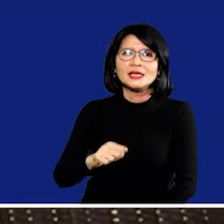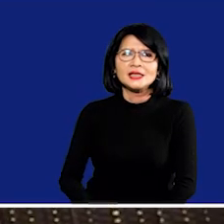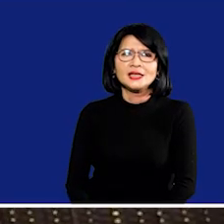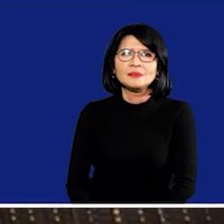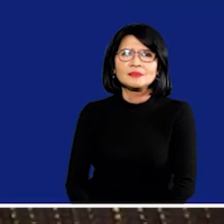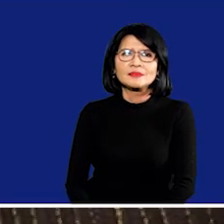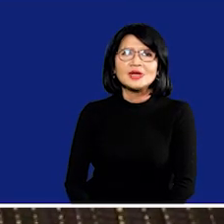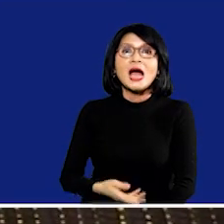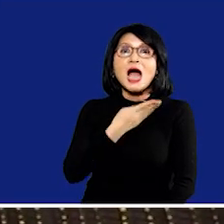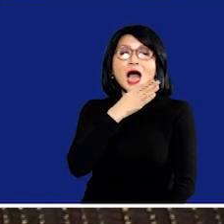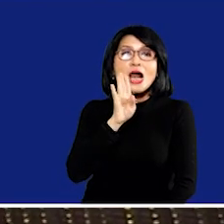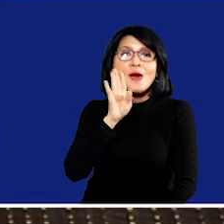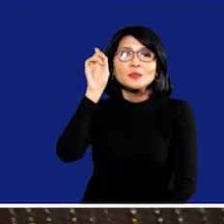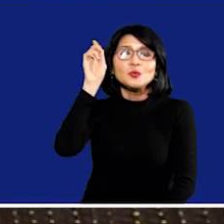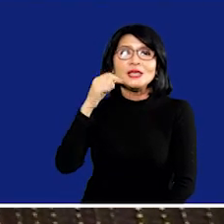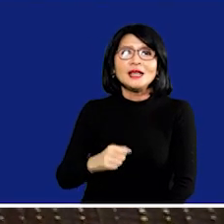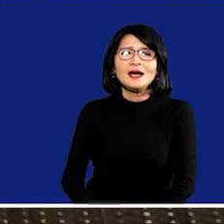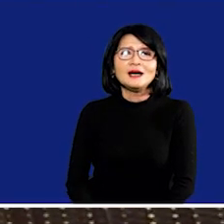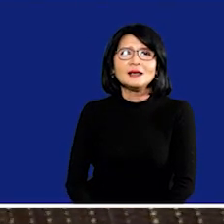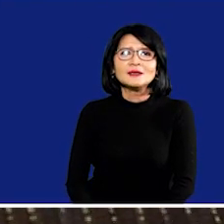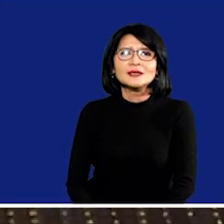Saya memilih kategori komik karena alhamdulillah